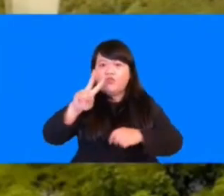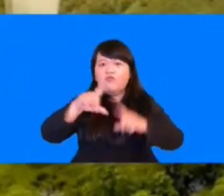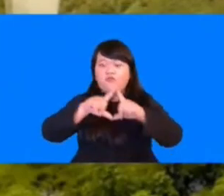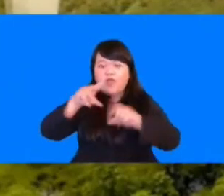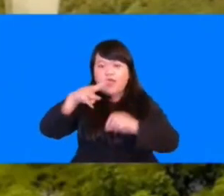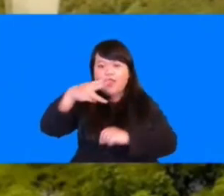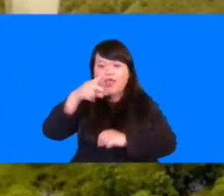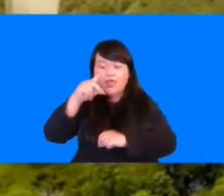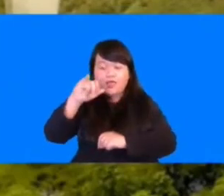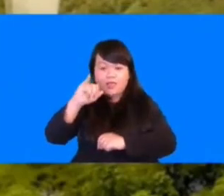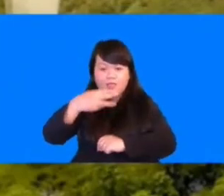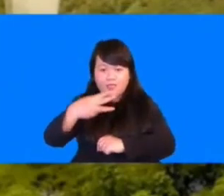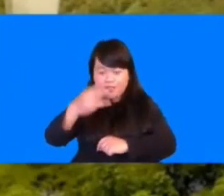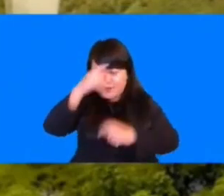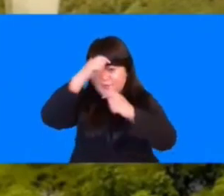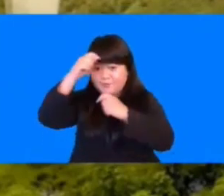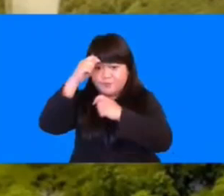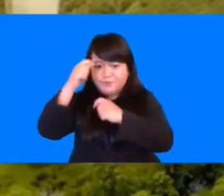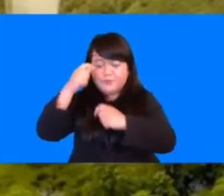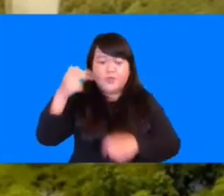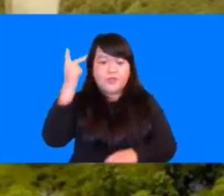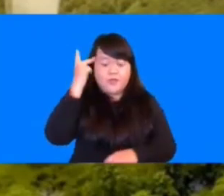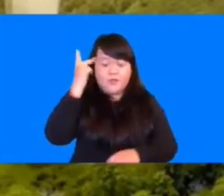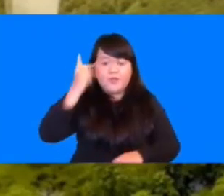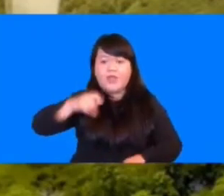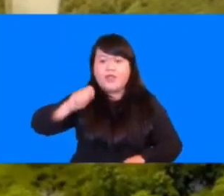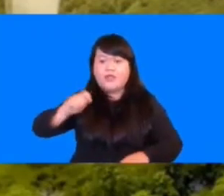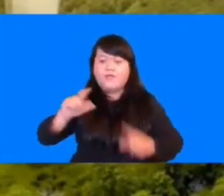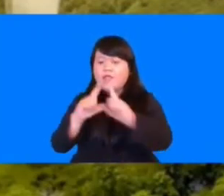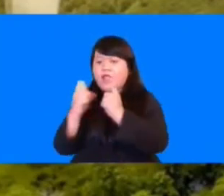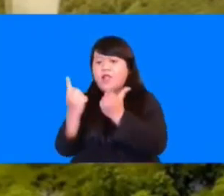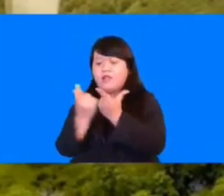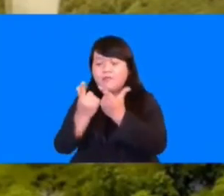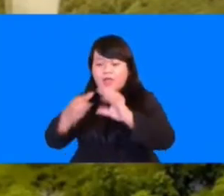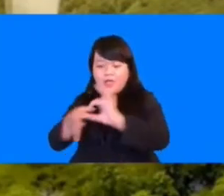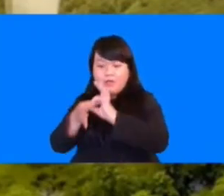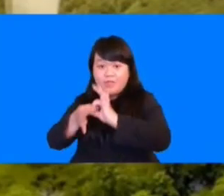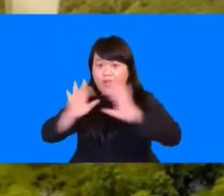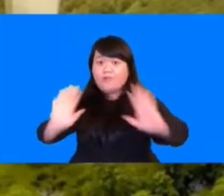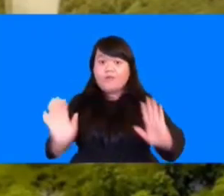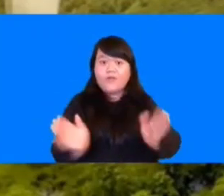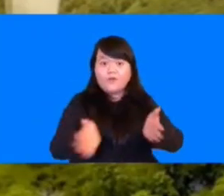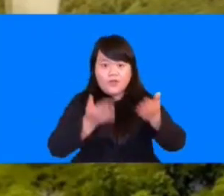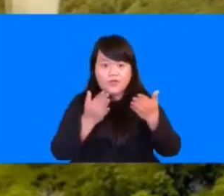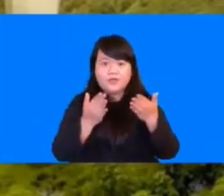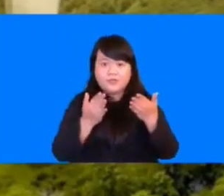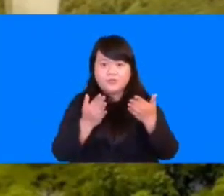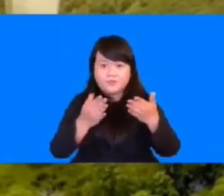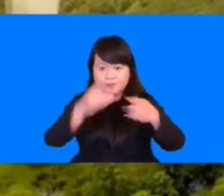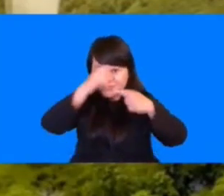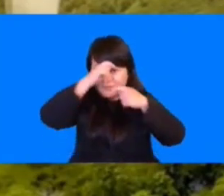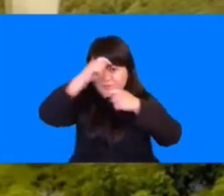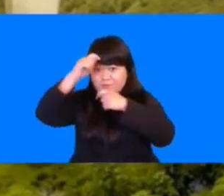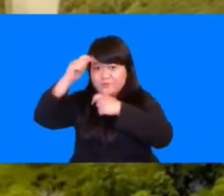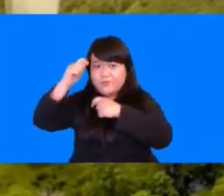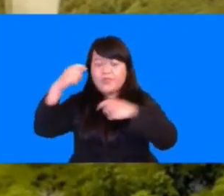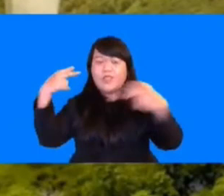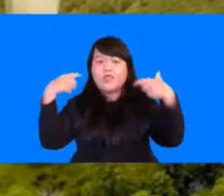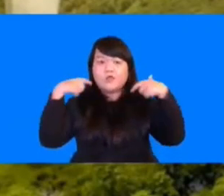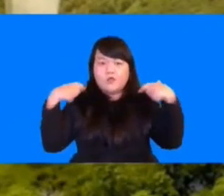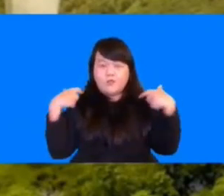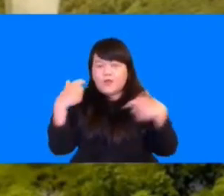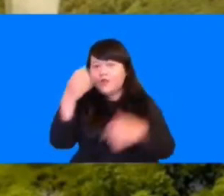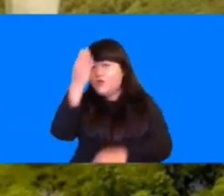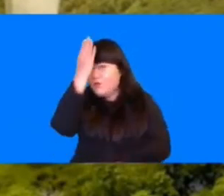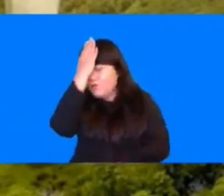Yang kami hormati, pimpinan kementerian lembaga dan lembaga mitra pembangunan. Yang kami hormati, gubernur, bupati,